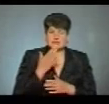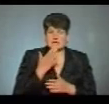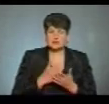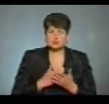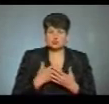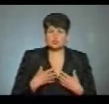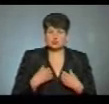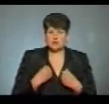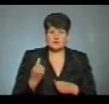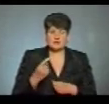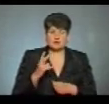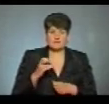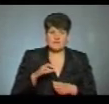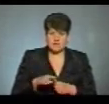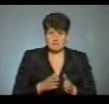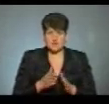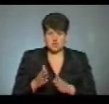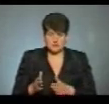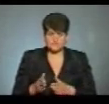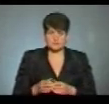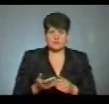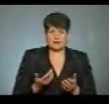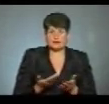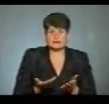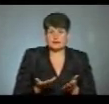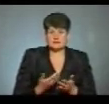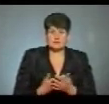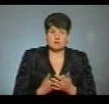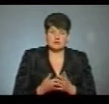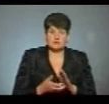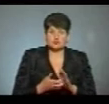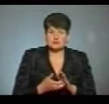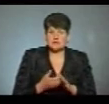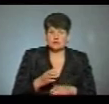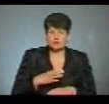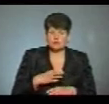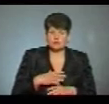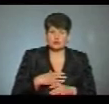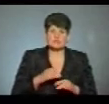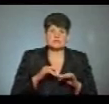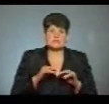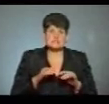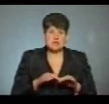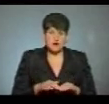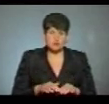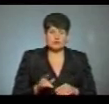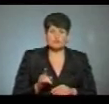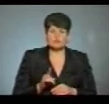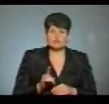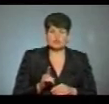служби здоров'я з 1 квітня перейшла. Так, і десь, мабуть, недостатньо було вжито заходів